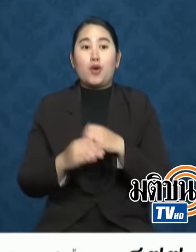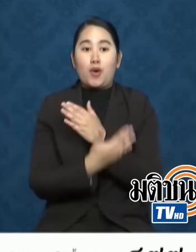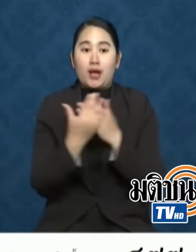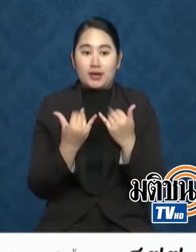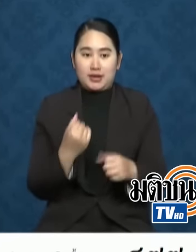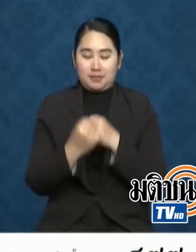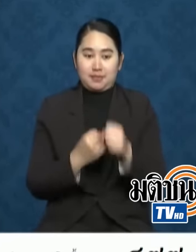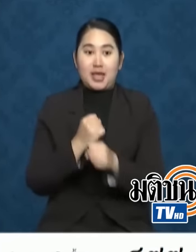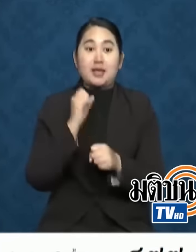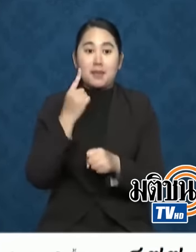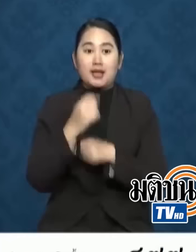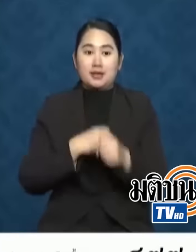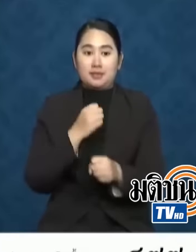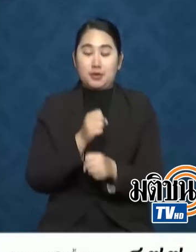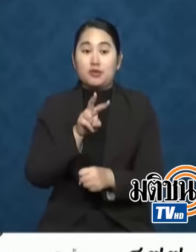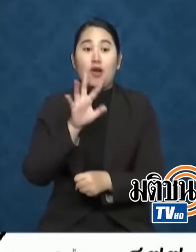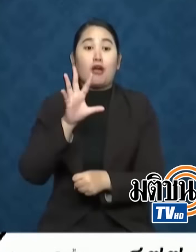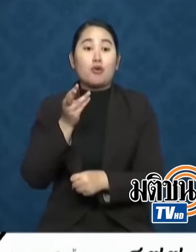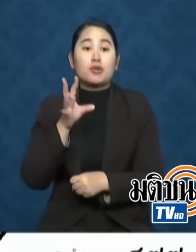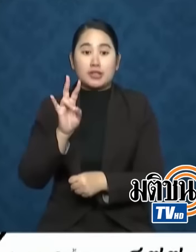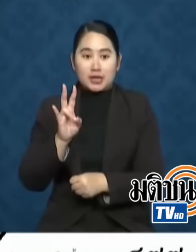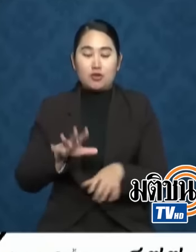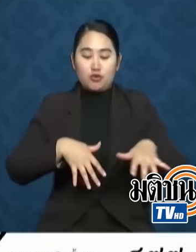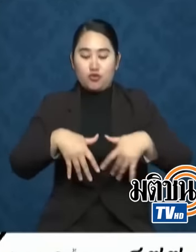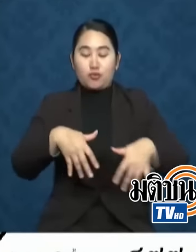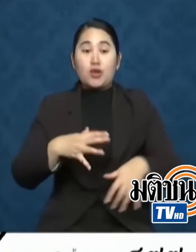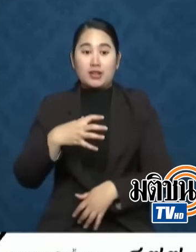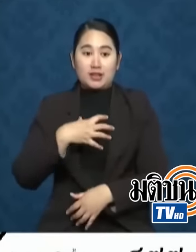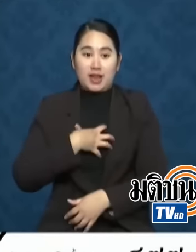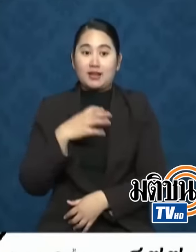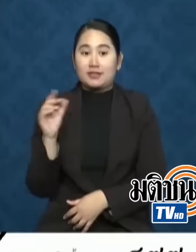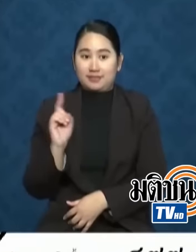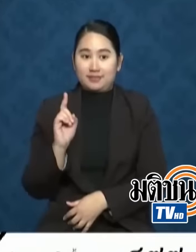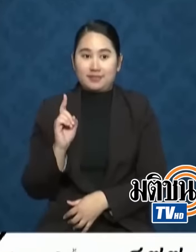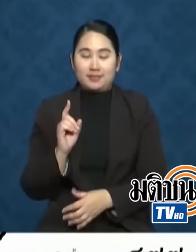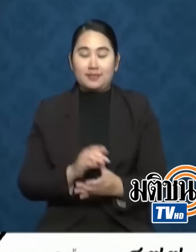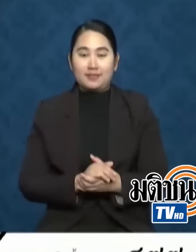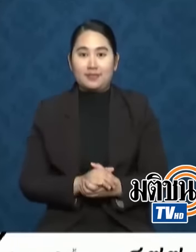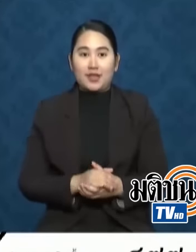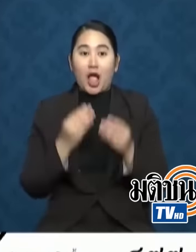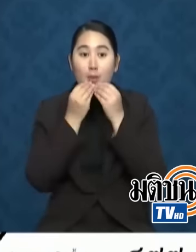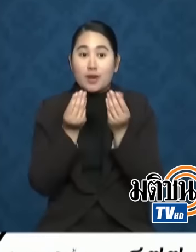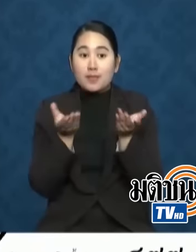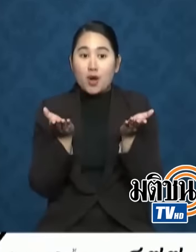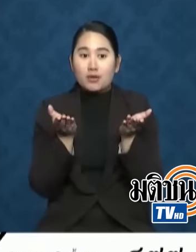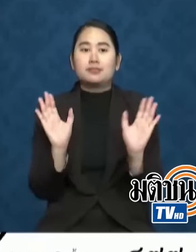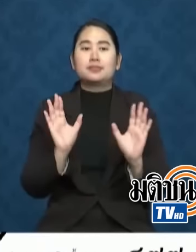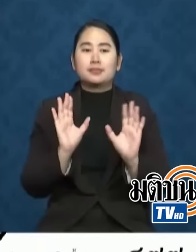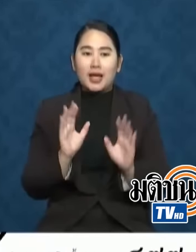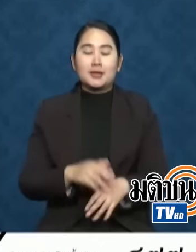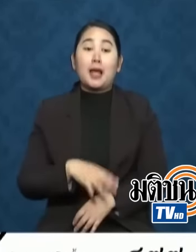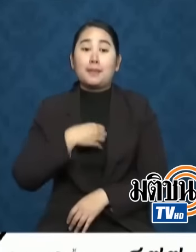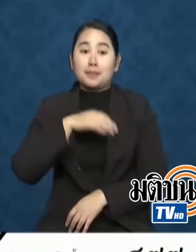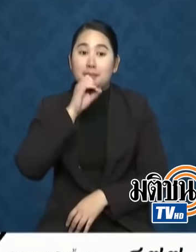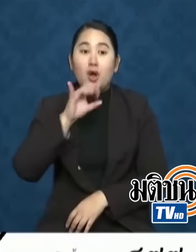ปี2567นี้สิ่งที่ประชาชนอยากจะได้รับจากท่านคงไม่ใช่คำอวยพรหรือคำมั่นสัญ